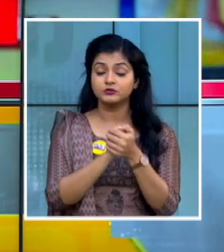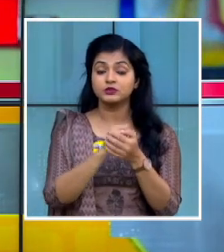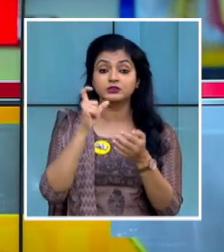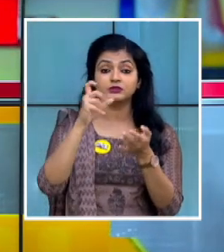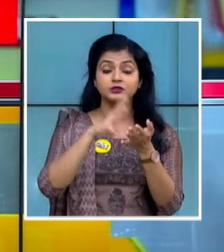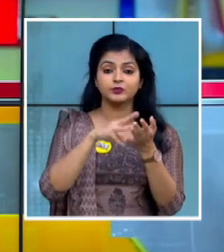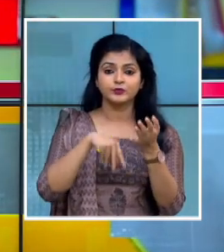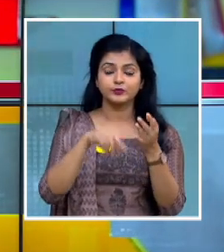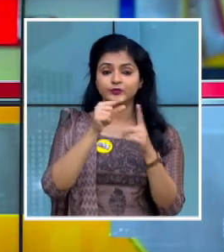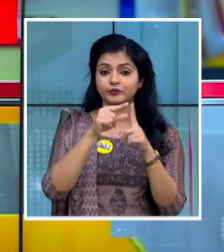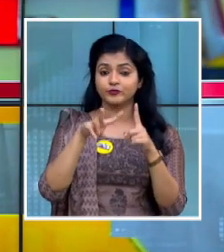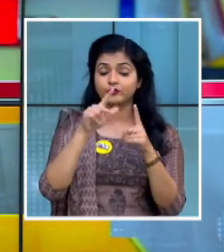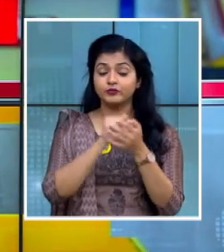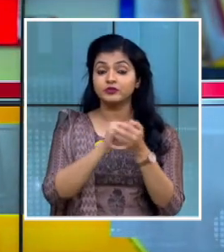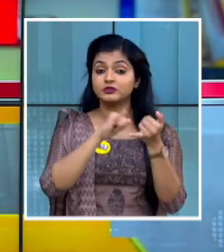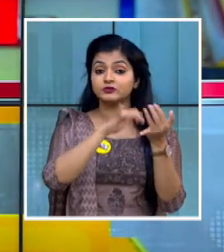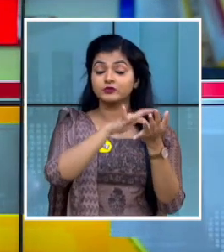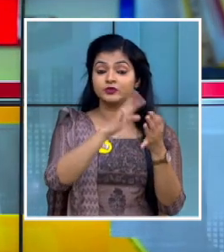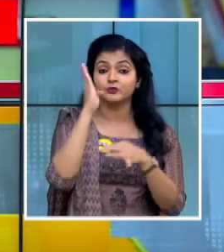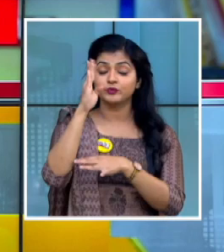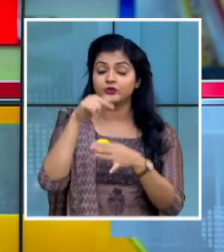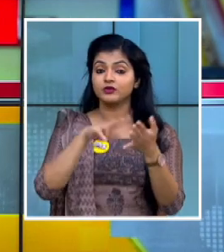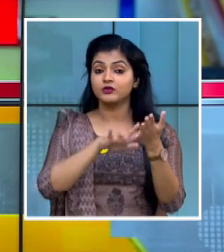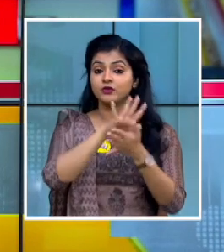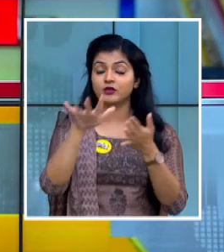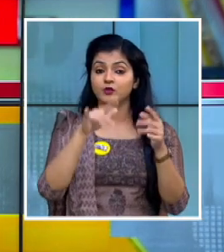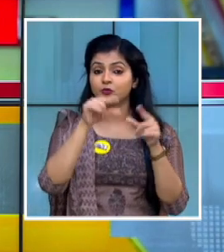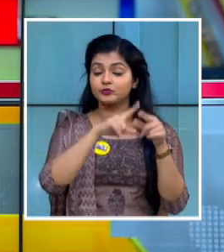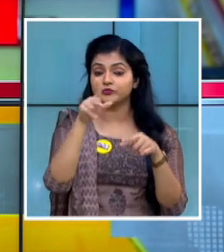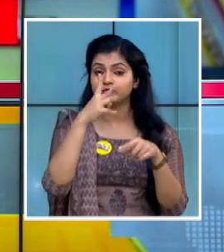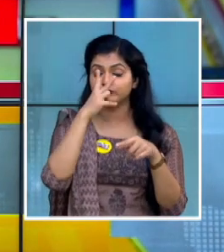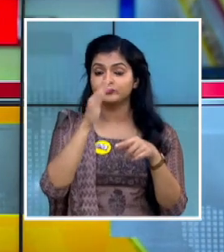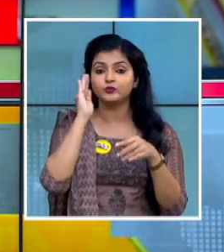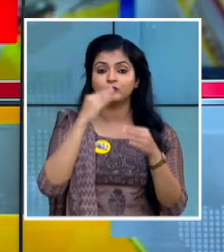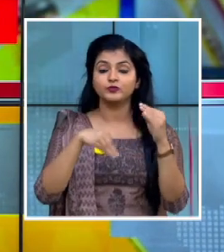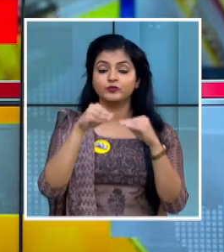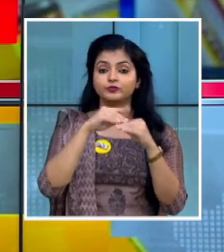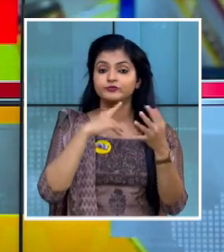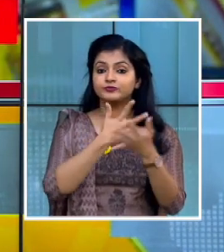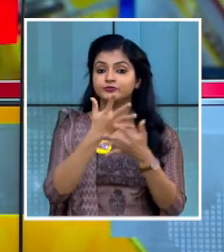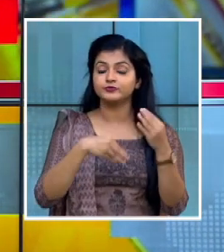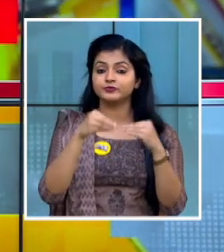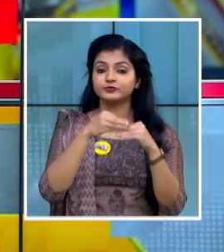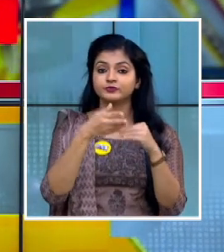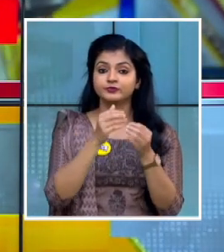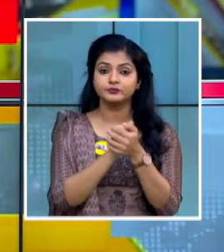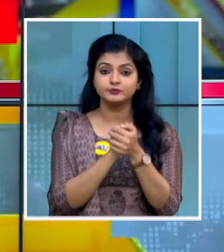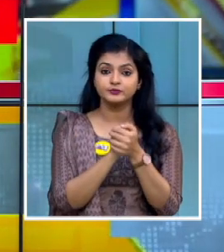പിണറായി വിജയന്റെ ശിവഗിരിയിലെ പ്രസംഗം അത് ദേശീയ ശ്രദ്ധയിലേക്ക് കൂടി വരികയാണ്. ദേശീയ തലത്തിൽ കൂടി അത് ചർച്ചാ വിഷയമായി മാറുകയാണ്.